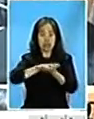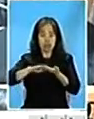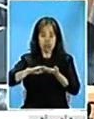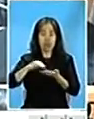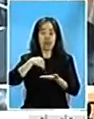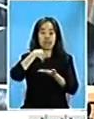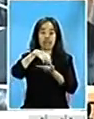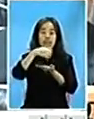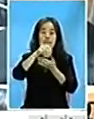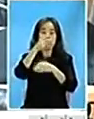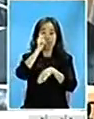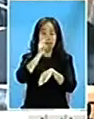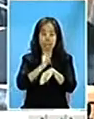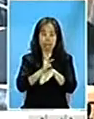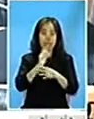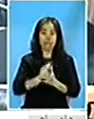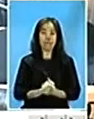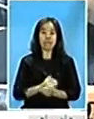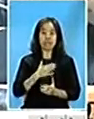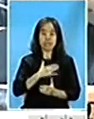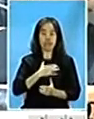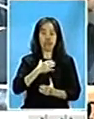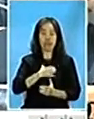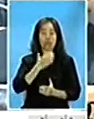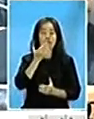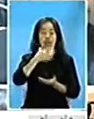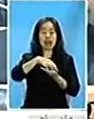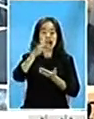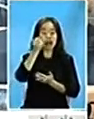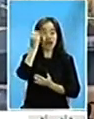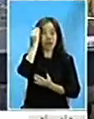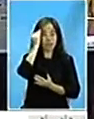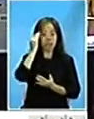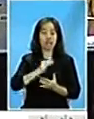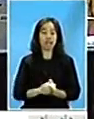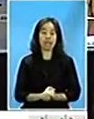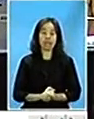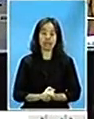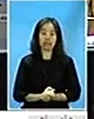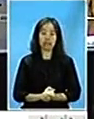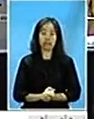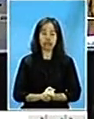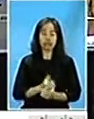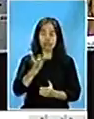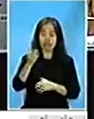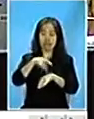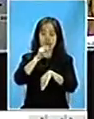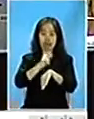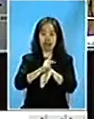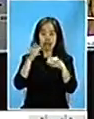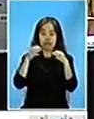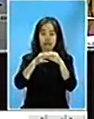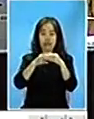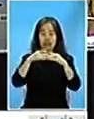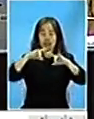ญาตกราบเรียนกับท่านประธานครับนะครับอันนี้ก็คือสิ่งที่ขออนุญาตเรียนให้ทราบ กับท่านประธานวิปรัฐบาลเชิญ